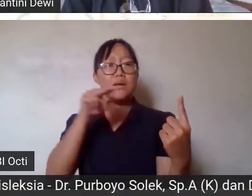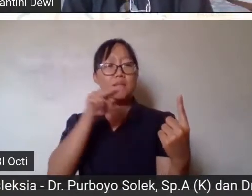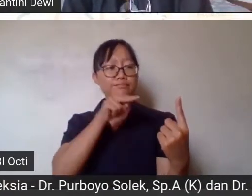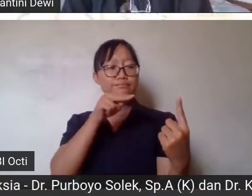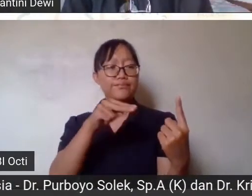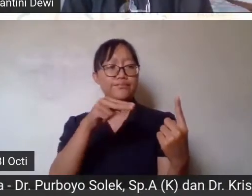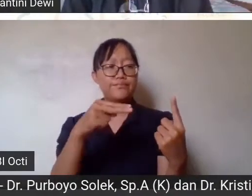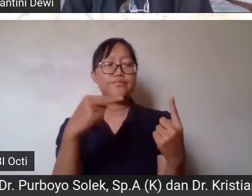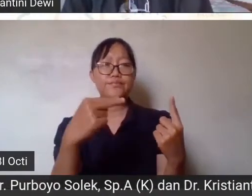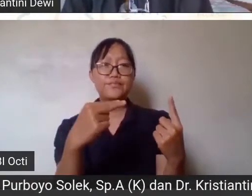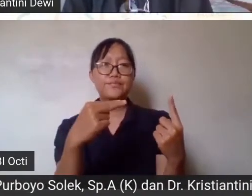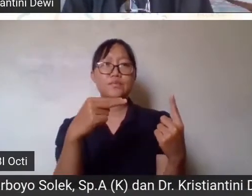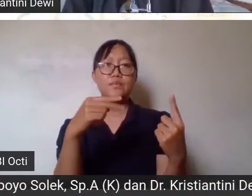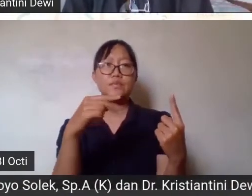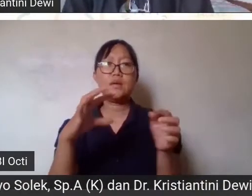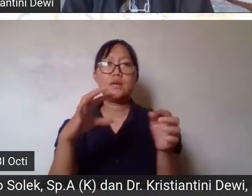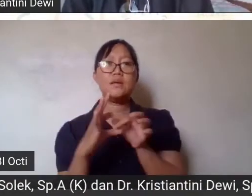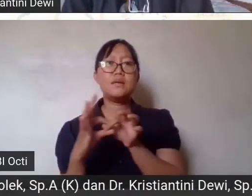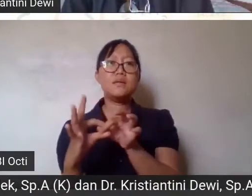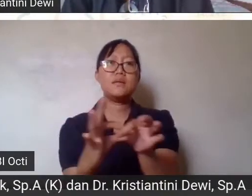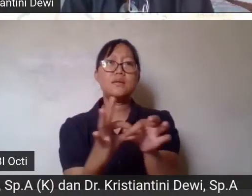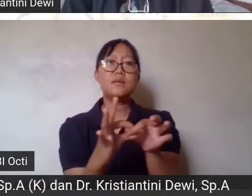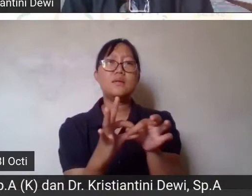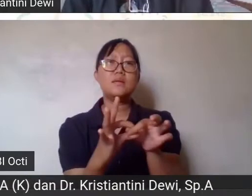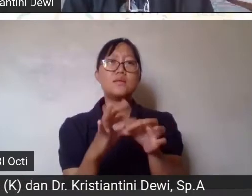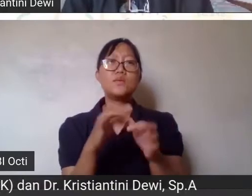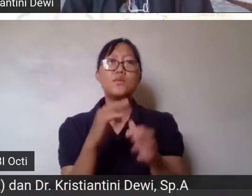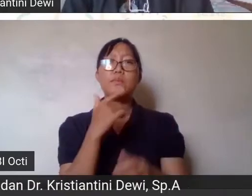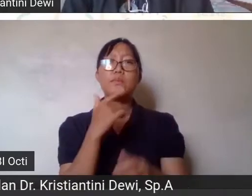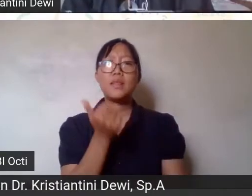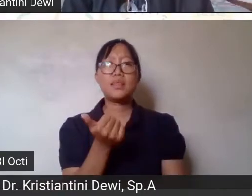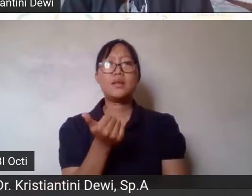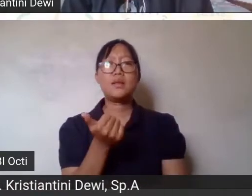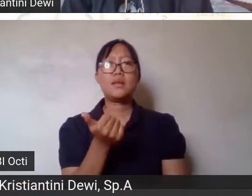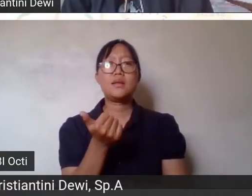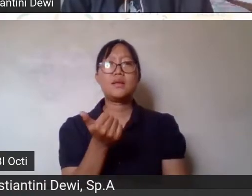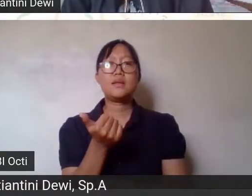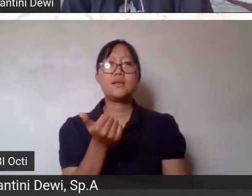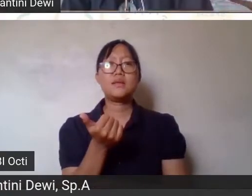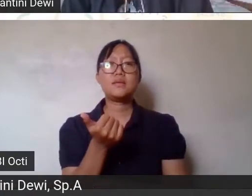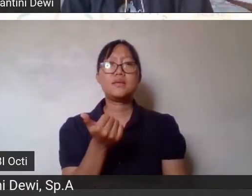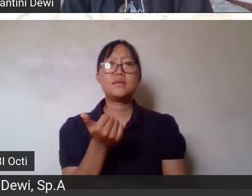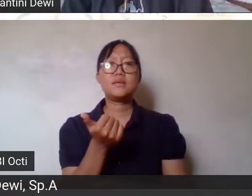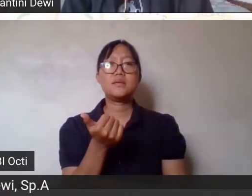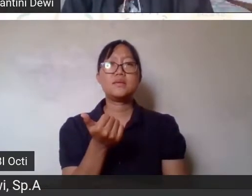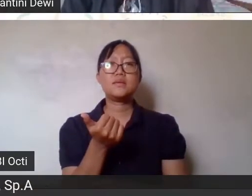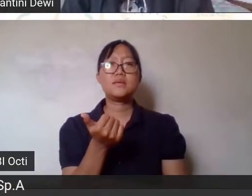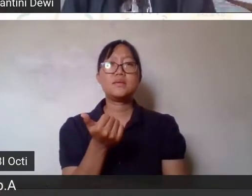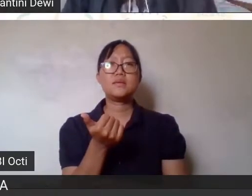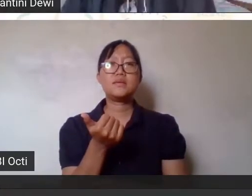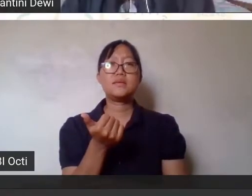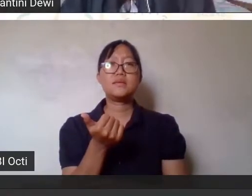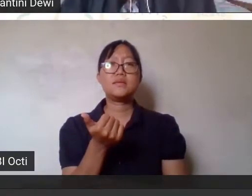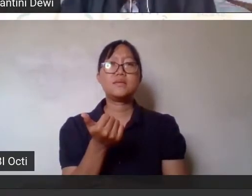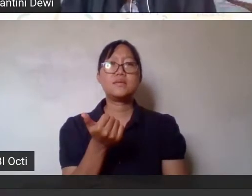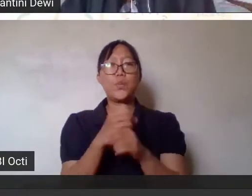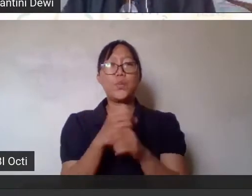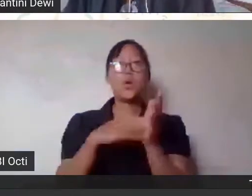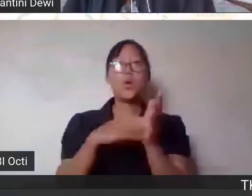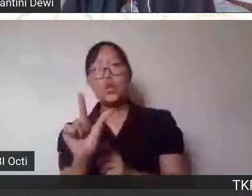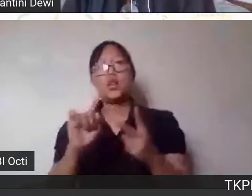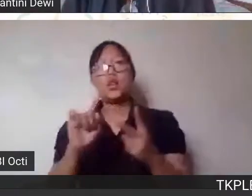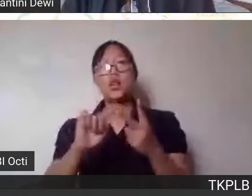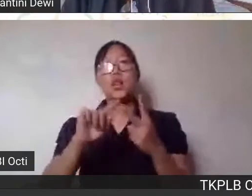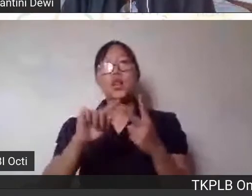kedua, di dalam kita membuat entah itu modul, kurikulum yang berkaitan dengan